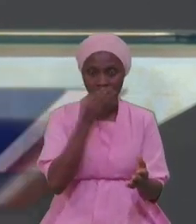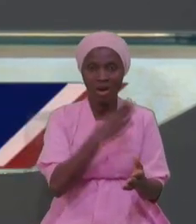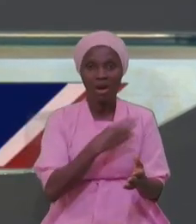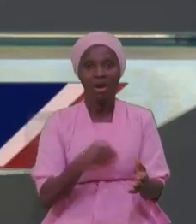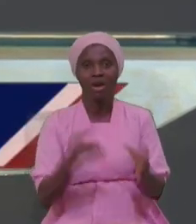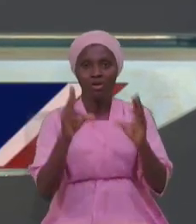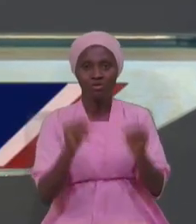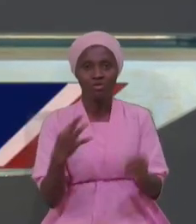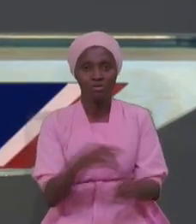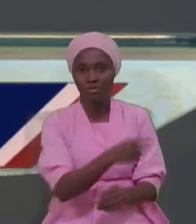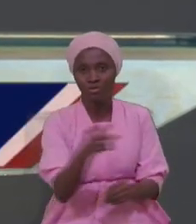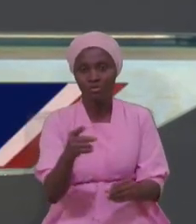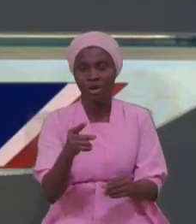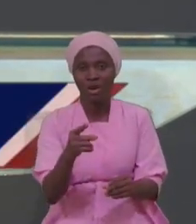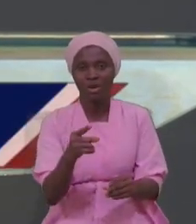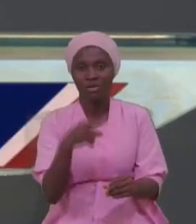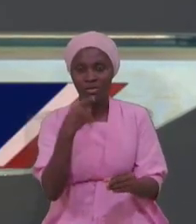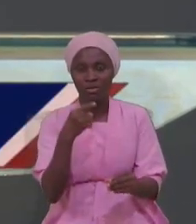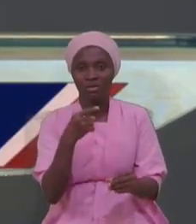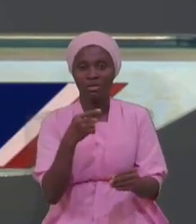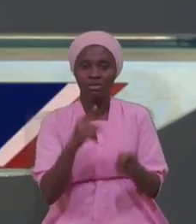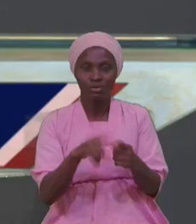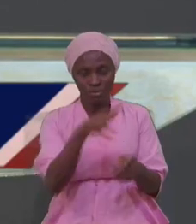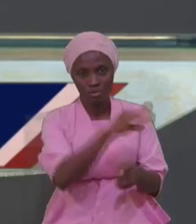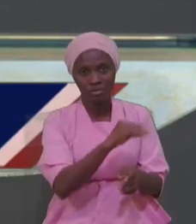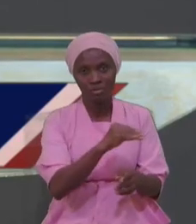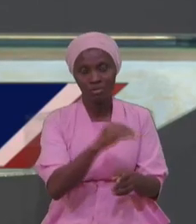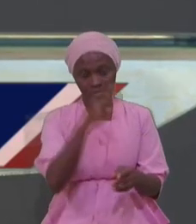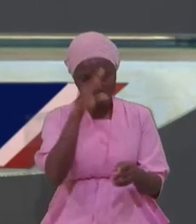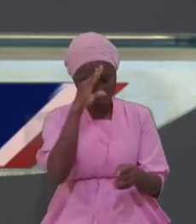l'un d'entre vous leur dise, allez en paix,